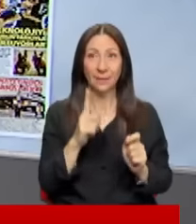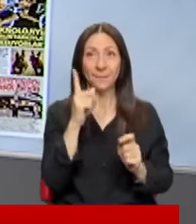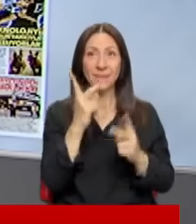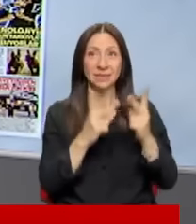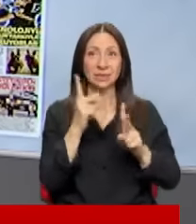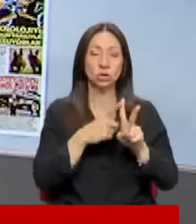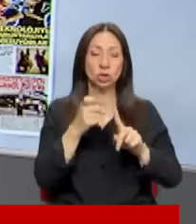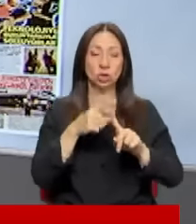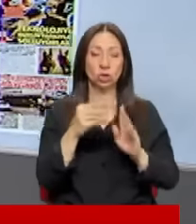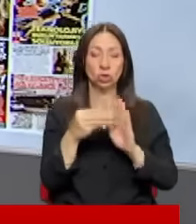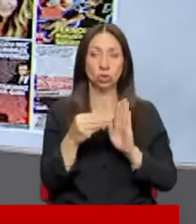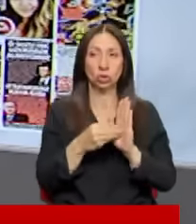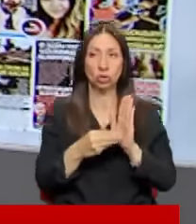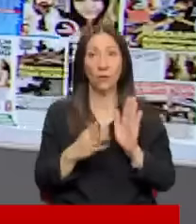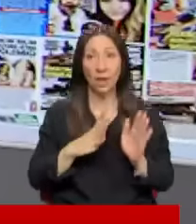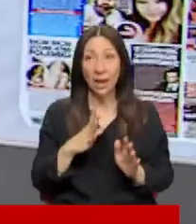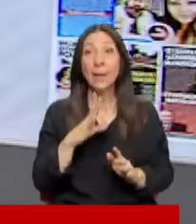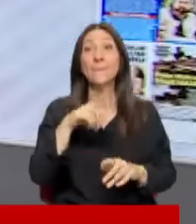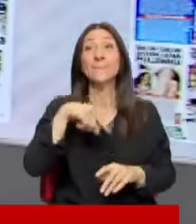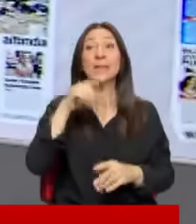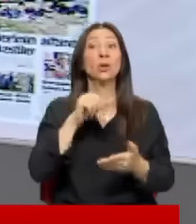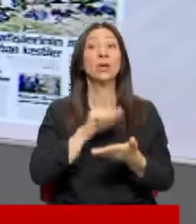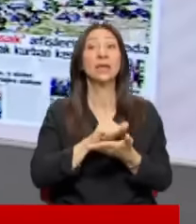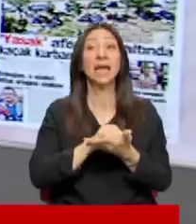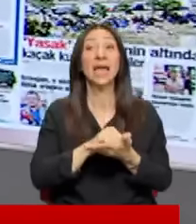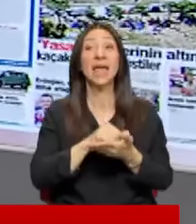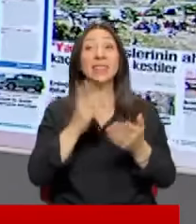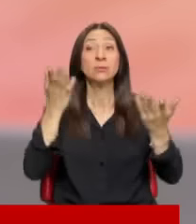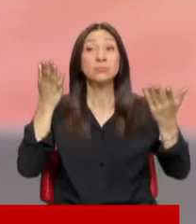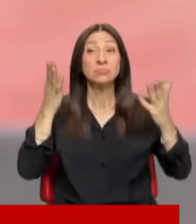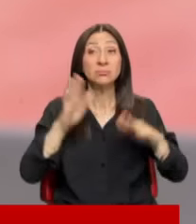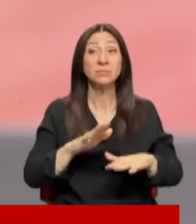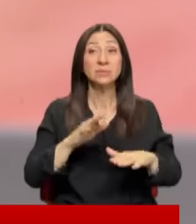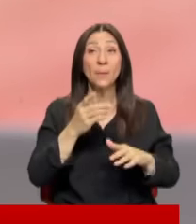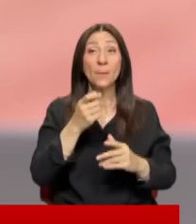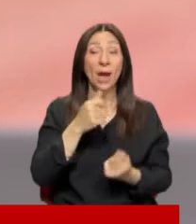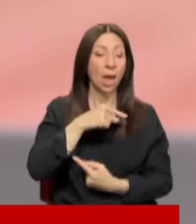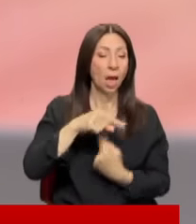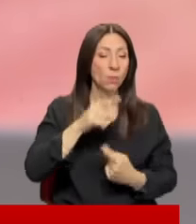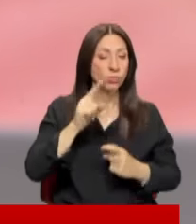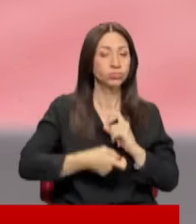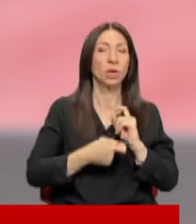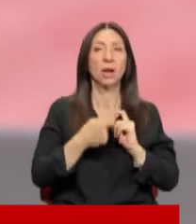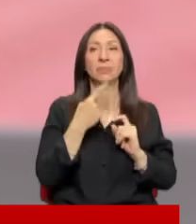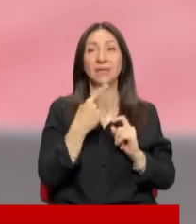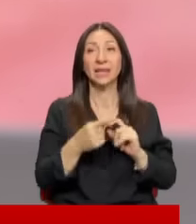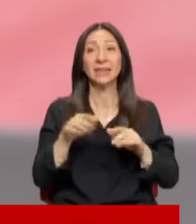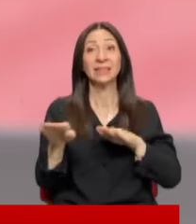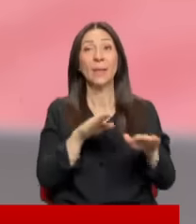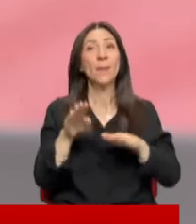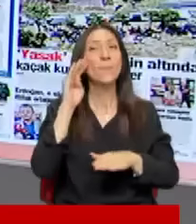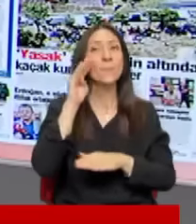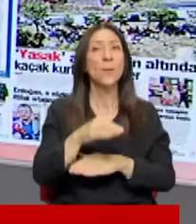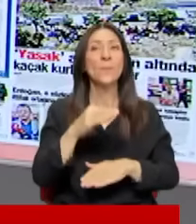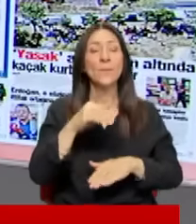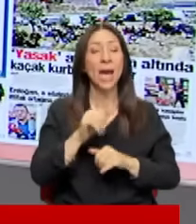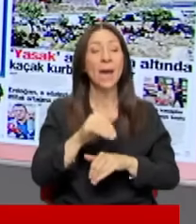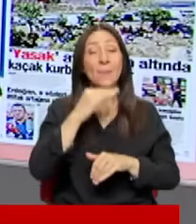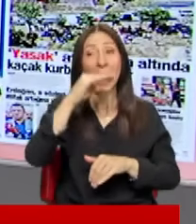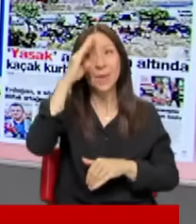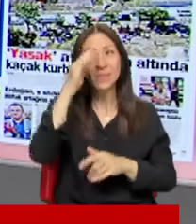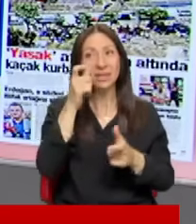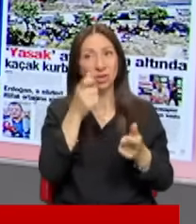takım notlar düşülmüş manşete. Bir Gün gazetesi enkaz altında rant buldular derken depremzedenin bayramına